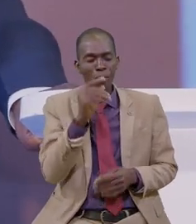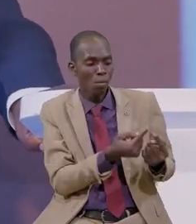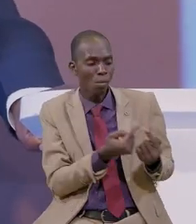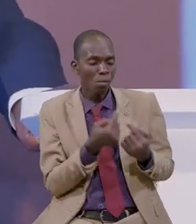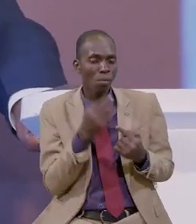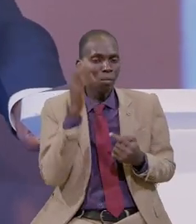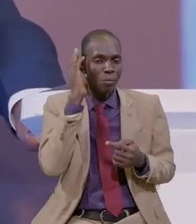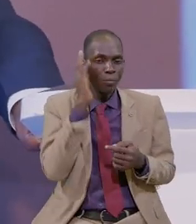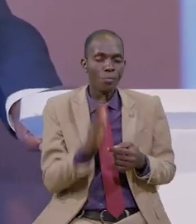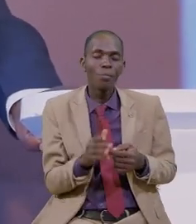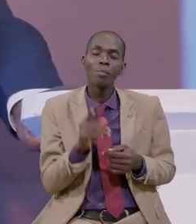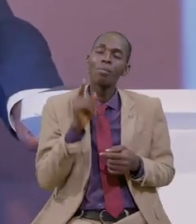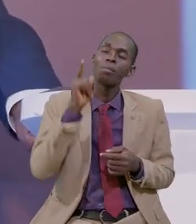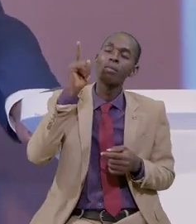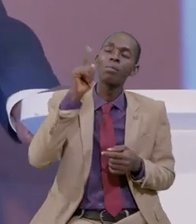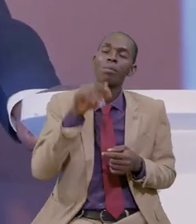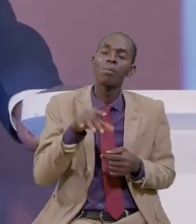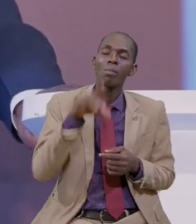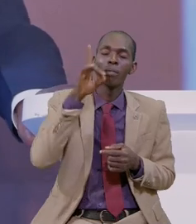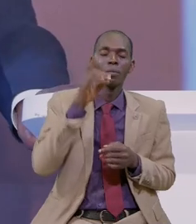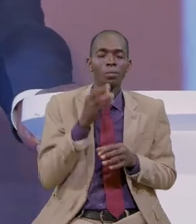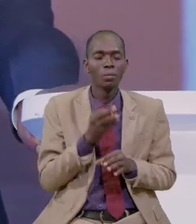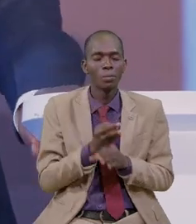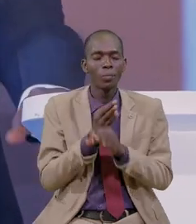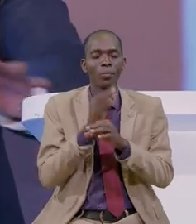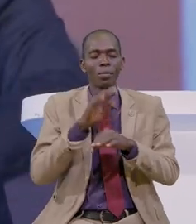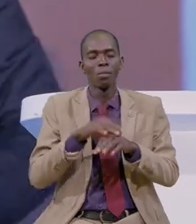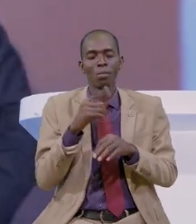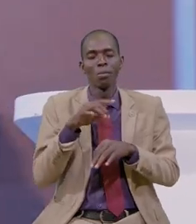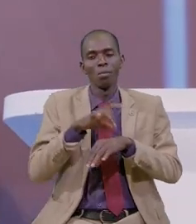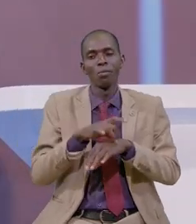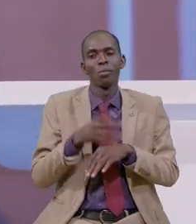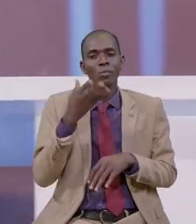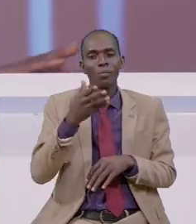trouvera-t-il la foi sur la terre, il y aura la religion,